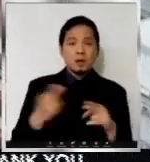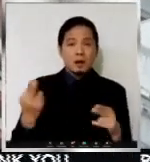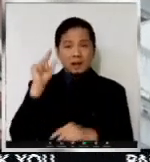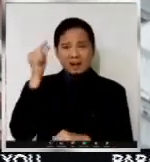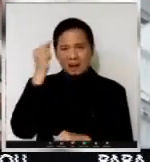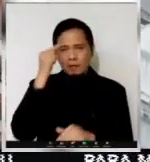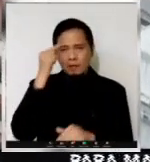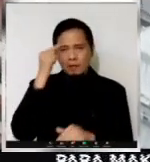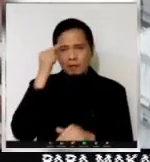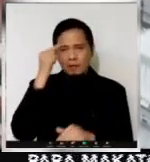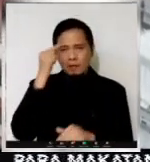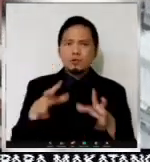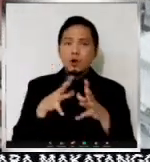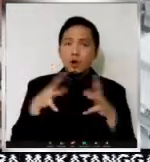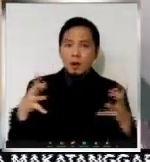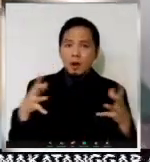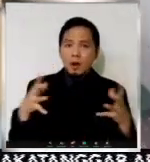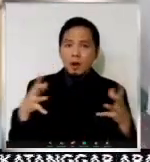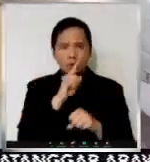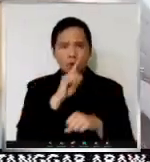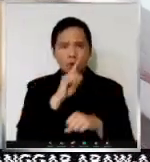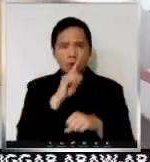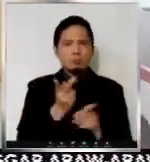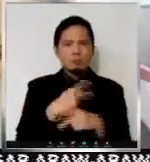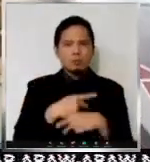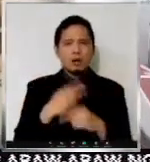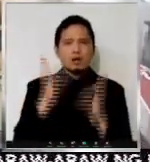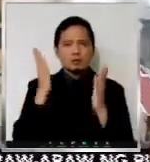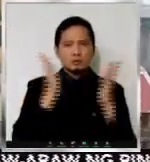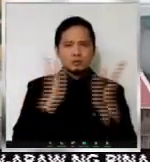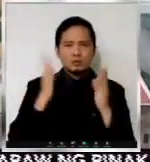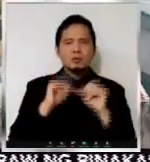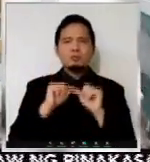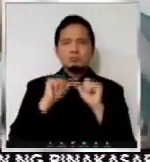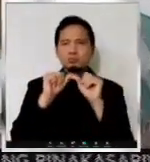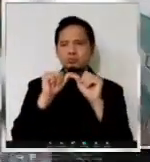supply ng mga apektadong produkto at serbisyo. Maki Pulido, nakatutok, 24 Oras.